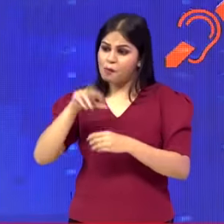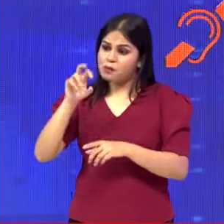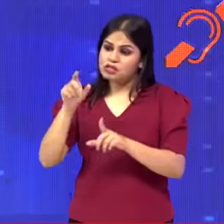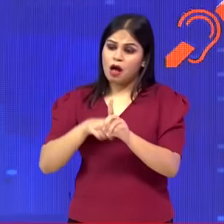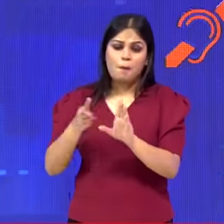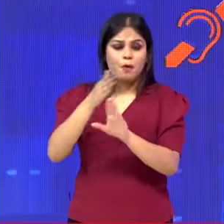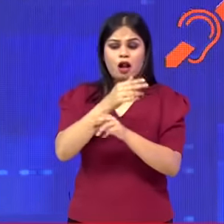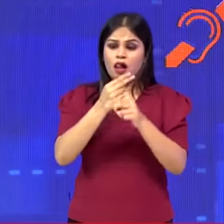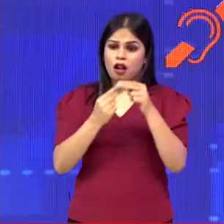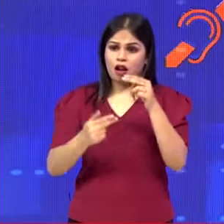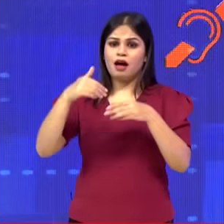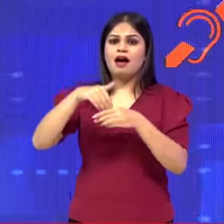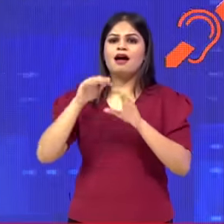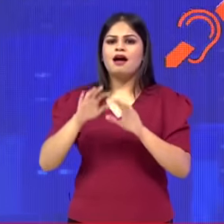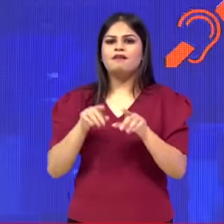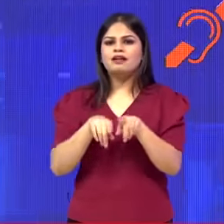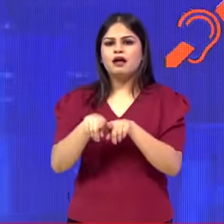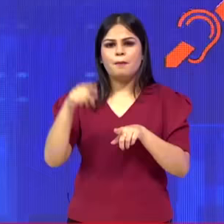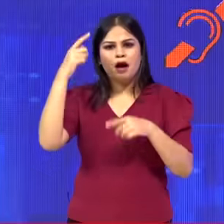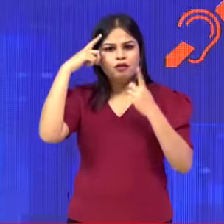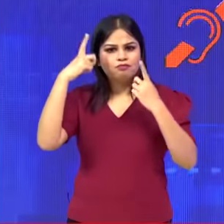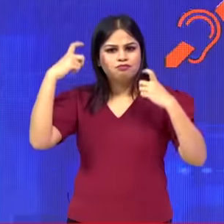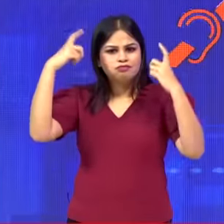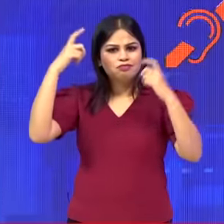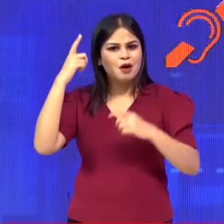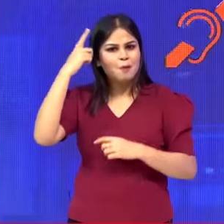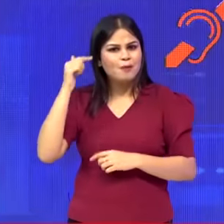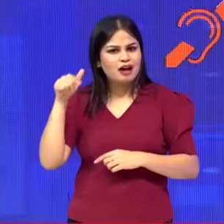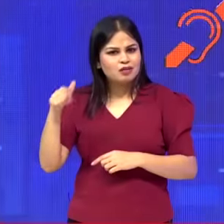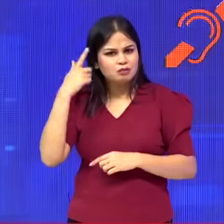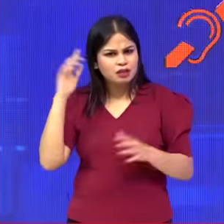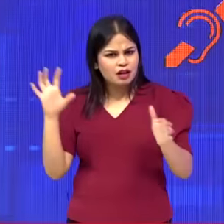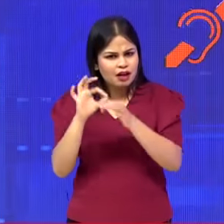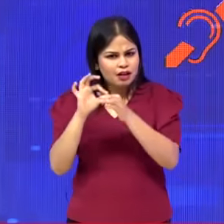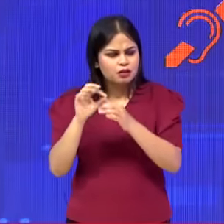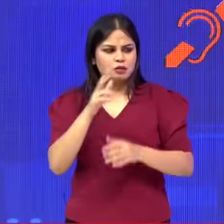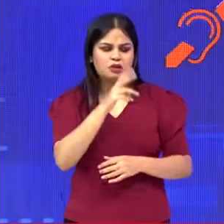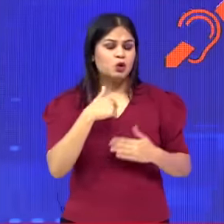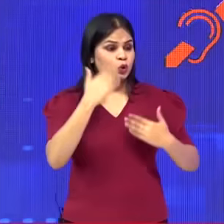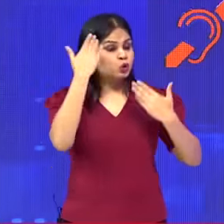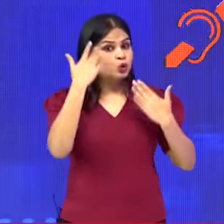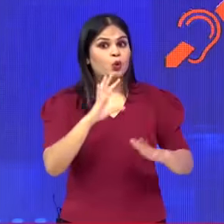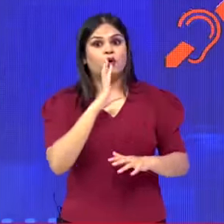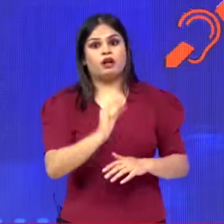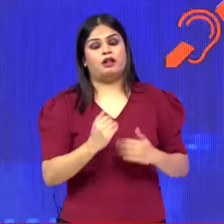है, ब्लैक बक के केस की कहानी है. सर मुझे नहीं पता सर ये क्या है.